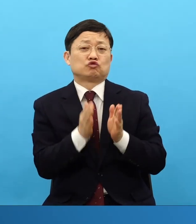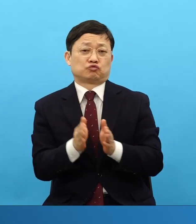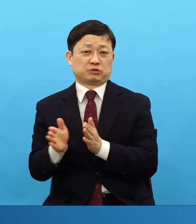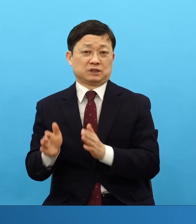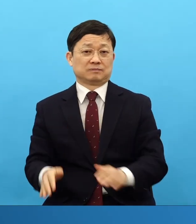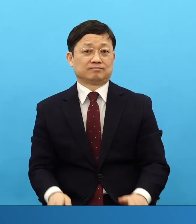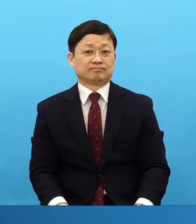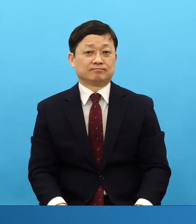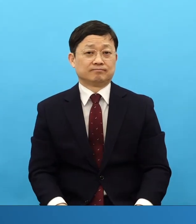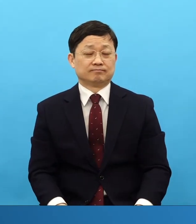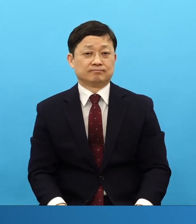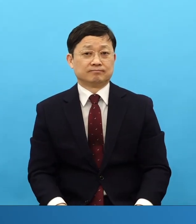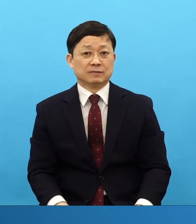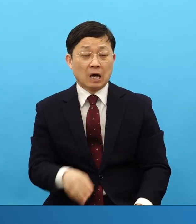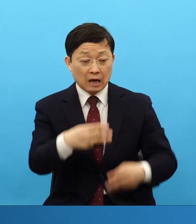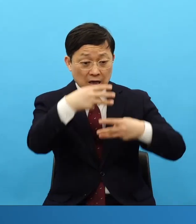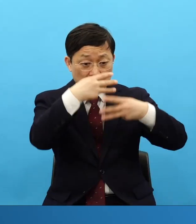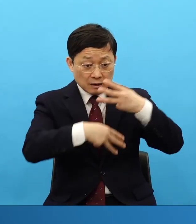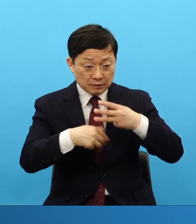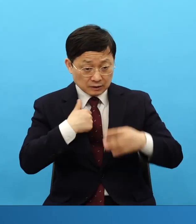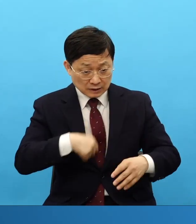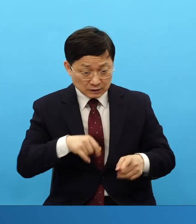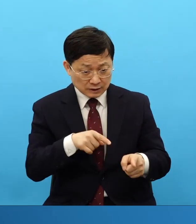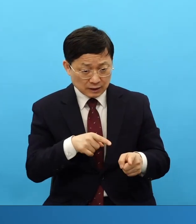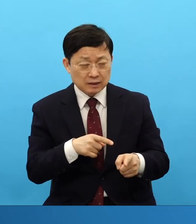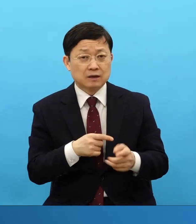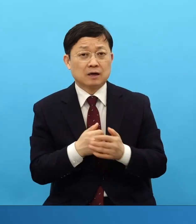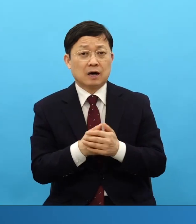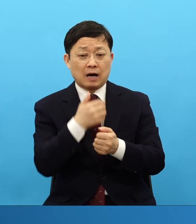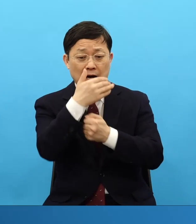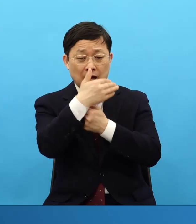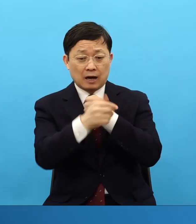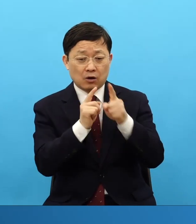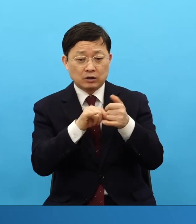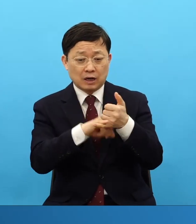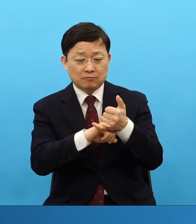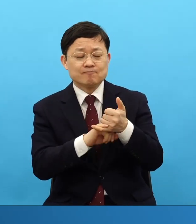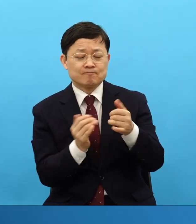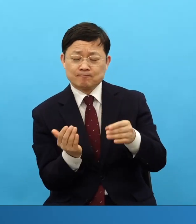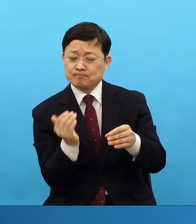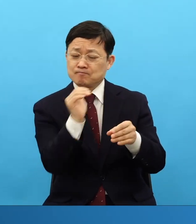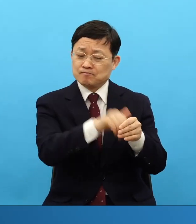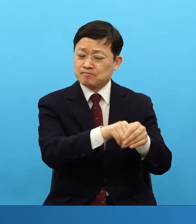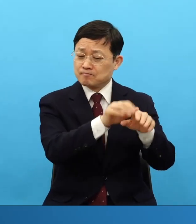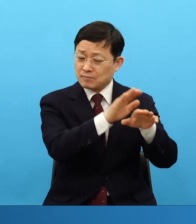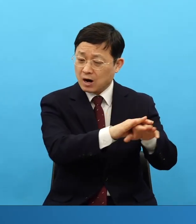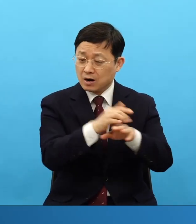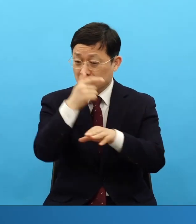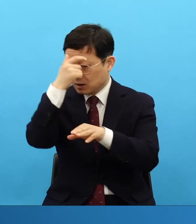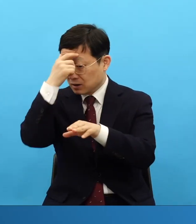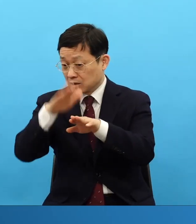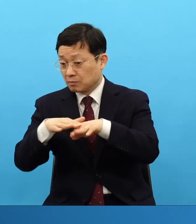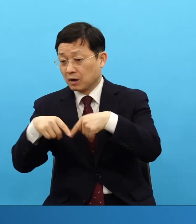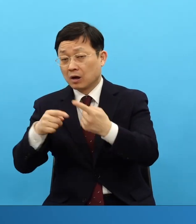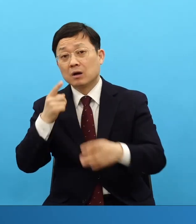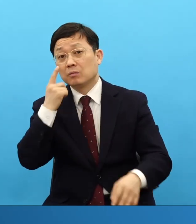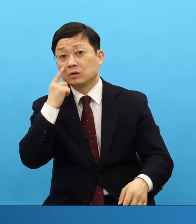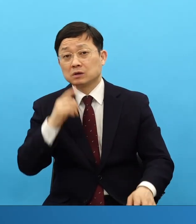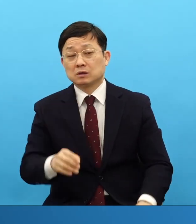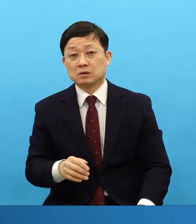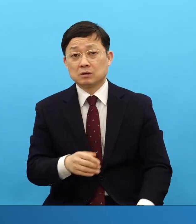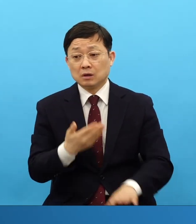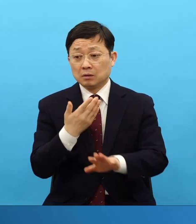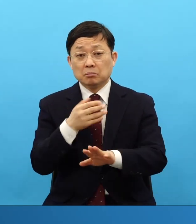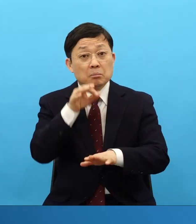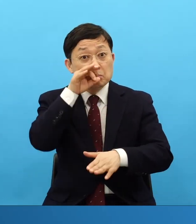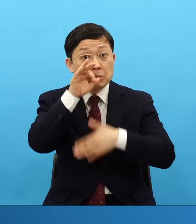말씀 들어가 버리면 기적이 일어나잖아요. Help them prepare for worship. Word entered into the children, it will be a miracle. 안 그러면 다른 거 계속 각인돼요.